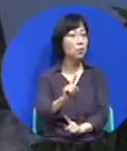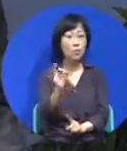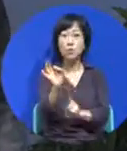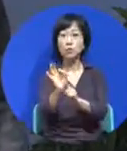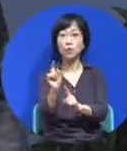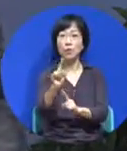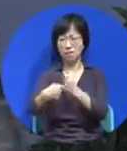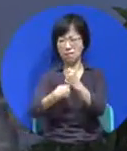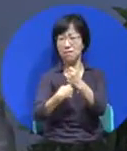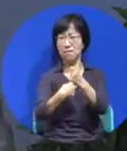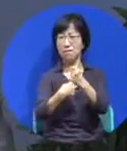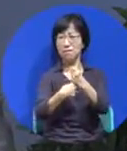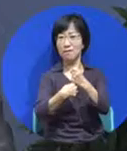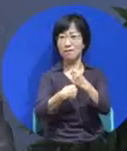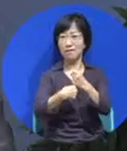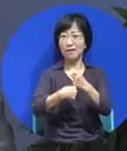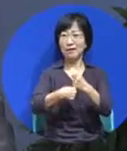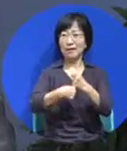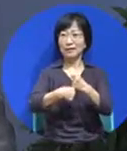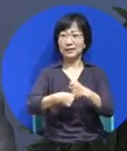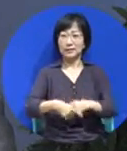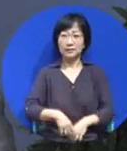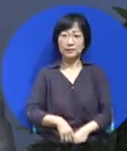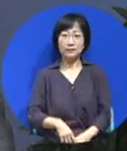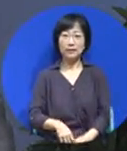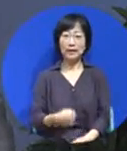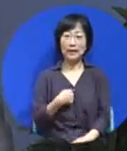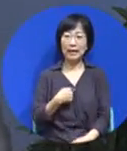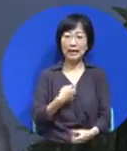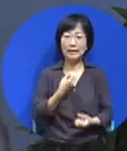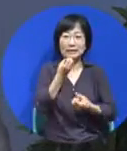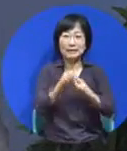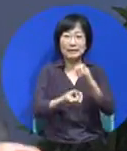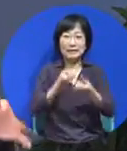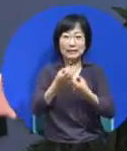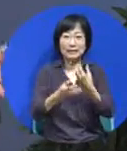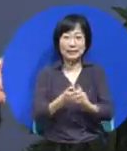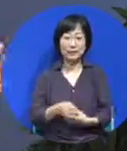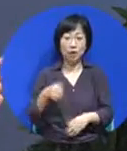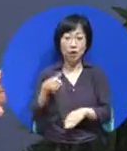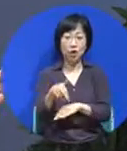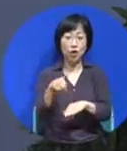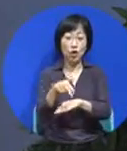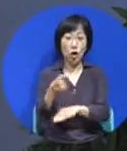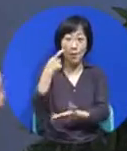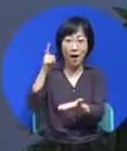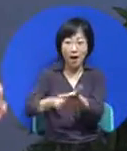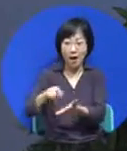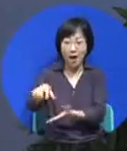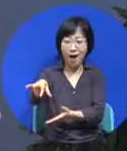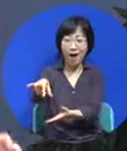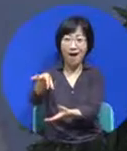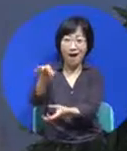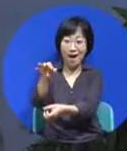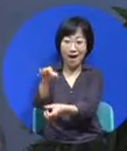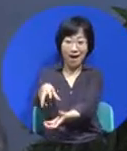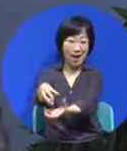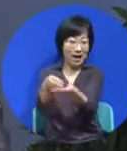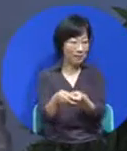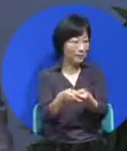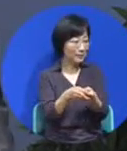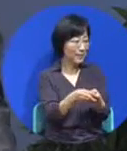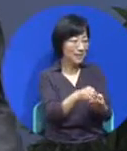all the money, the change, and she said, "Where did you get this?" 이제 사실대로 말한 거죠. 이렇게 주었는데 내가 이렇게 다 얘기를 했어요. And I told her